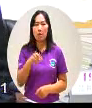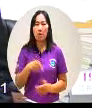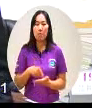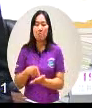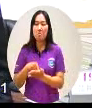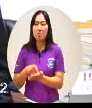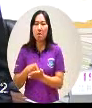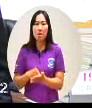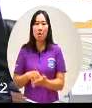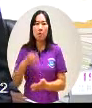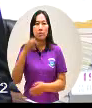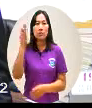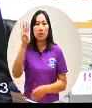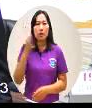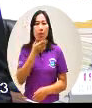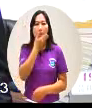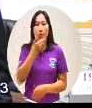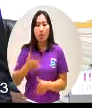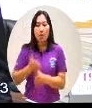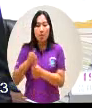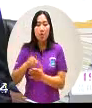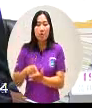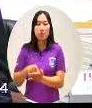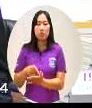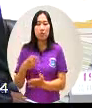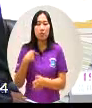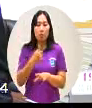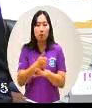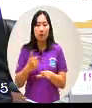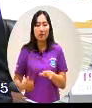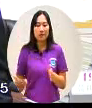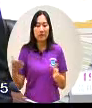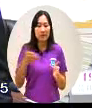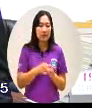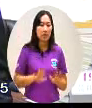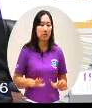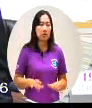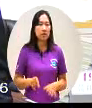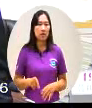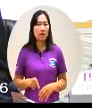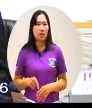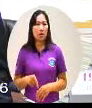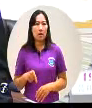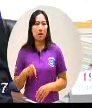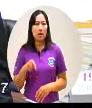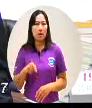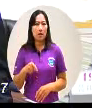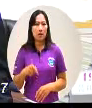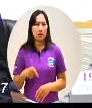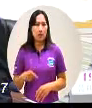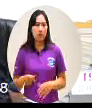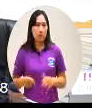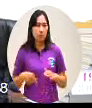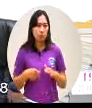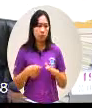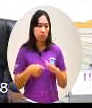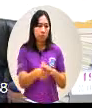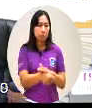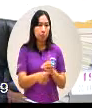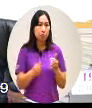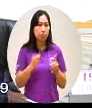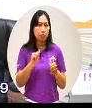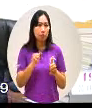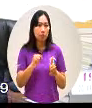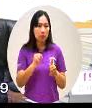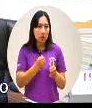啊一旦等甲乡长结束啊，即马佫有机会来我市政府。我有机会来议会，继续嘛是你咧做